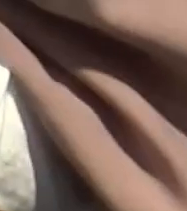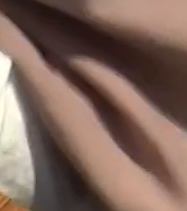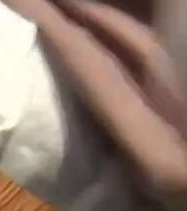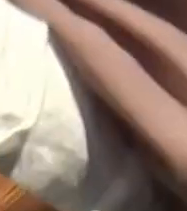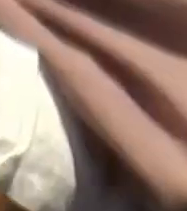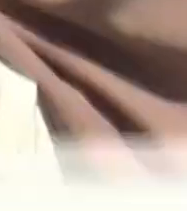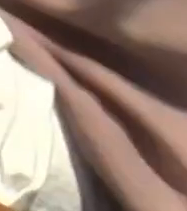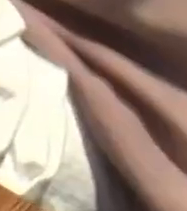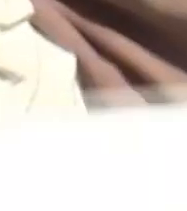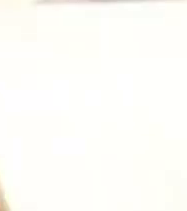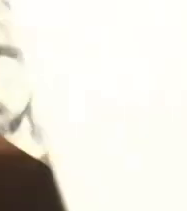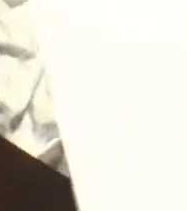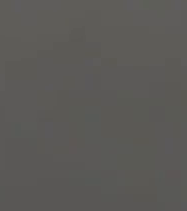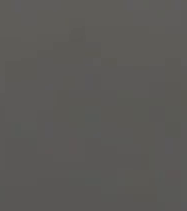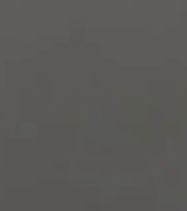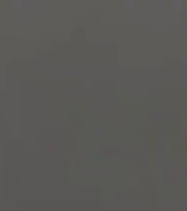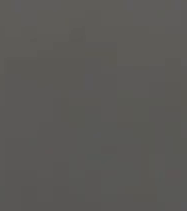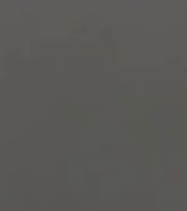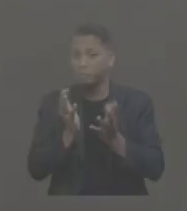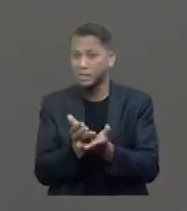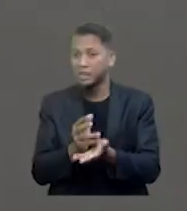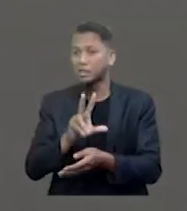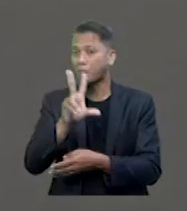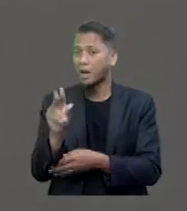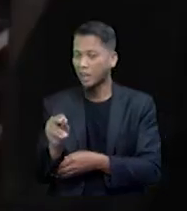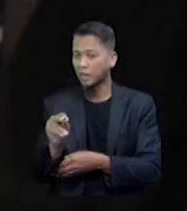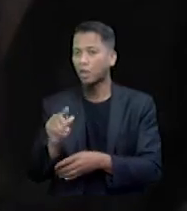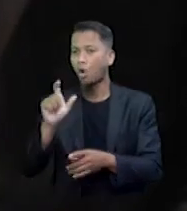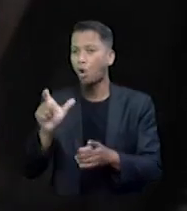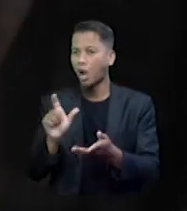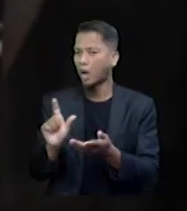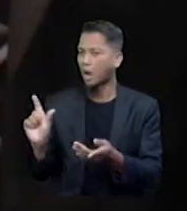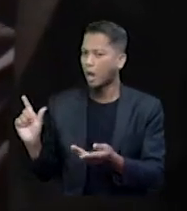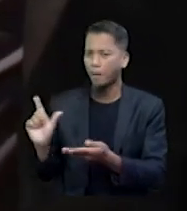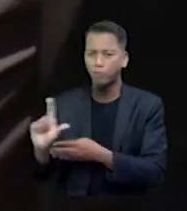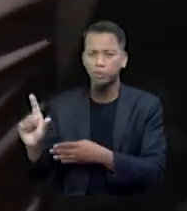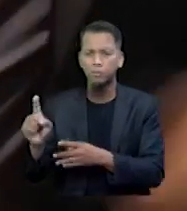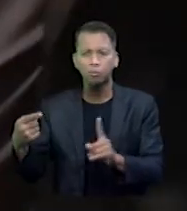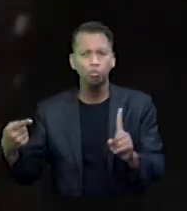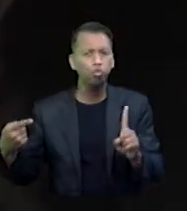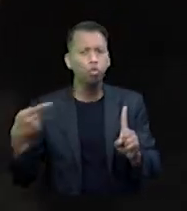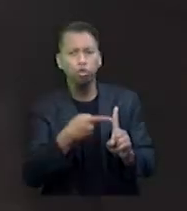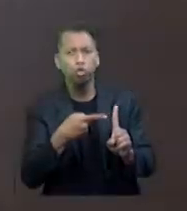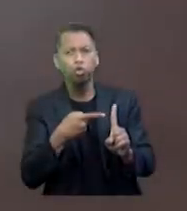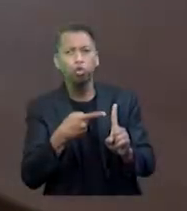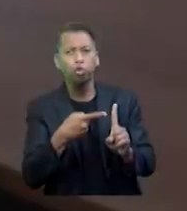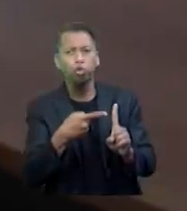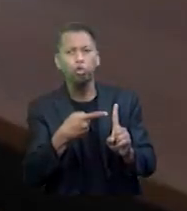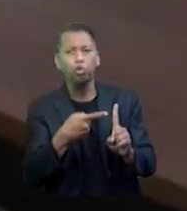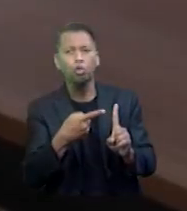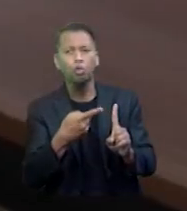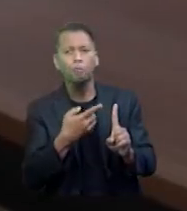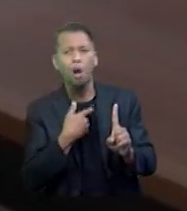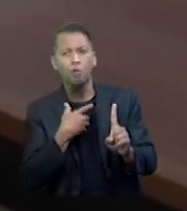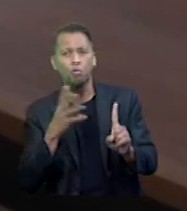warga Sukabumi, Jawa Barat ini dilaporkan ke polisi atas dugaan penganiayaan dan pengeroyokan oleh keluarga Riansyah, pelaku pencabulan terhadap